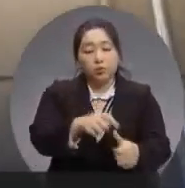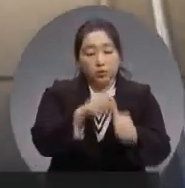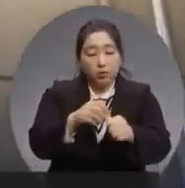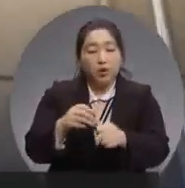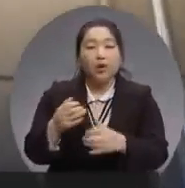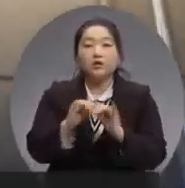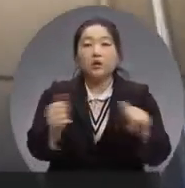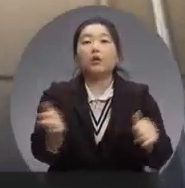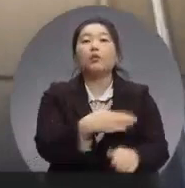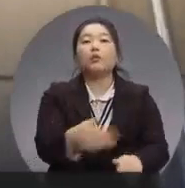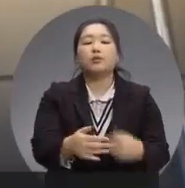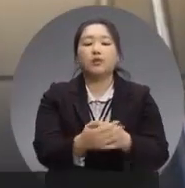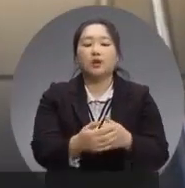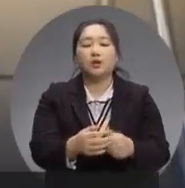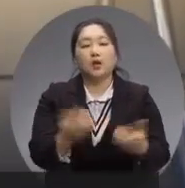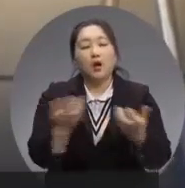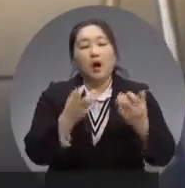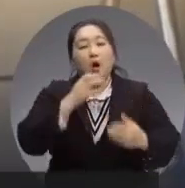못해서